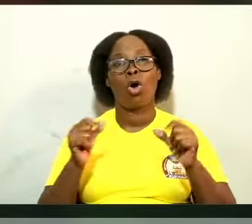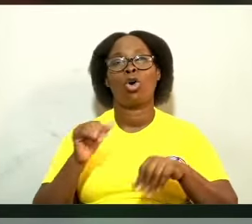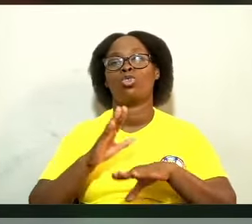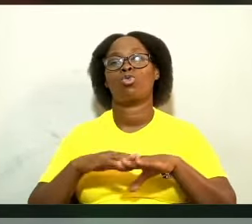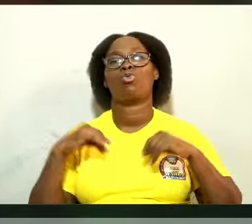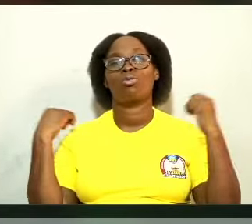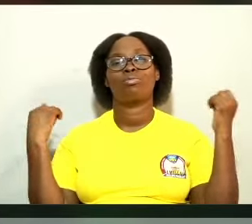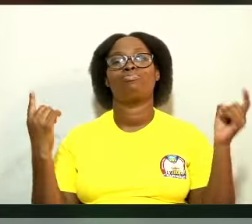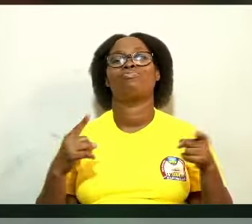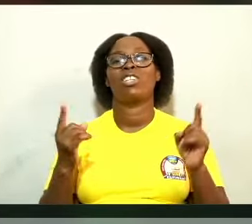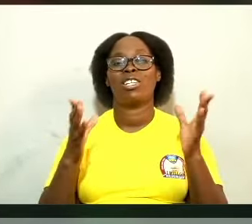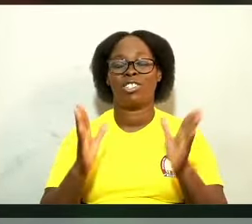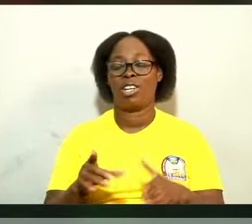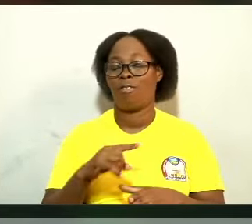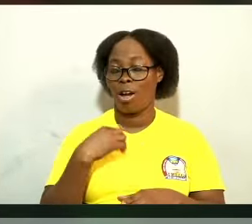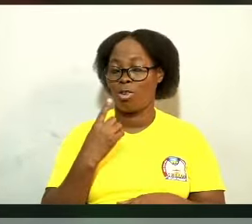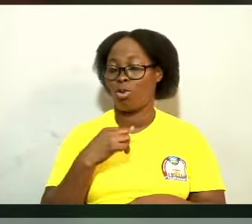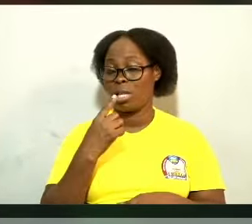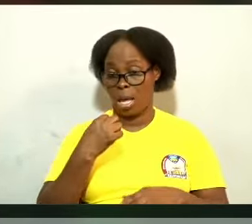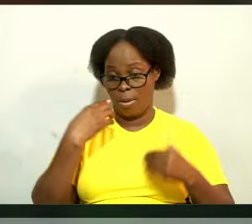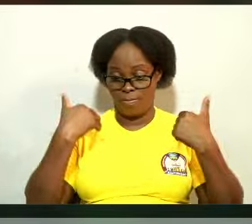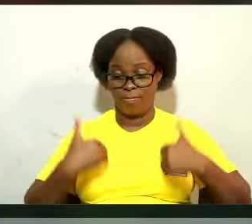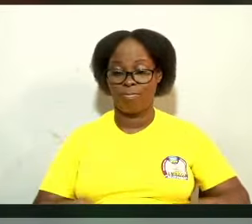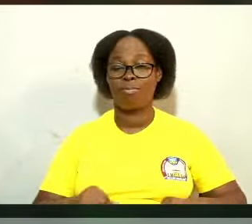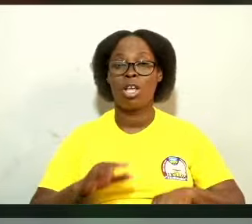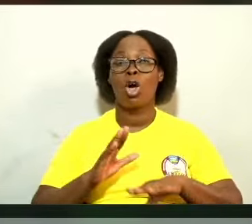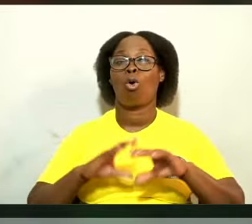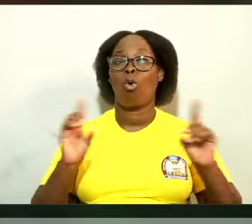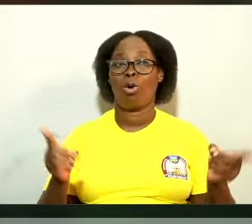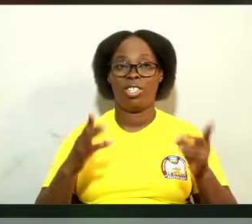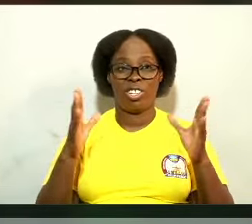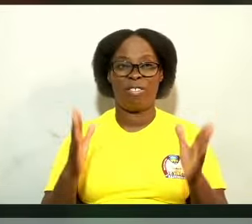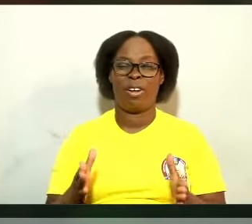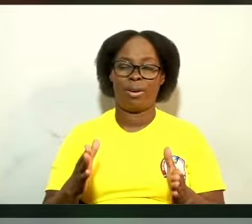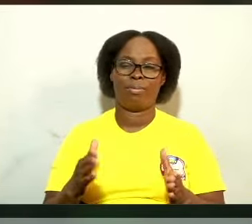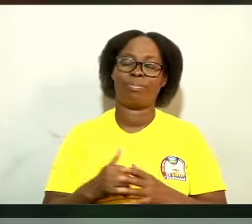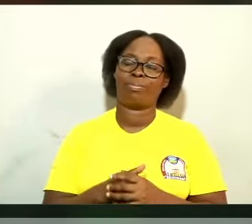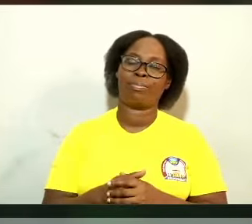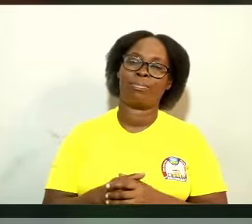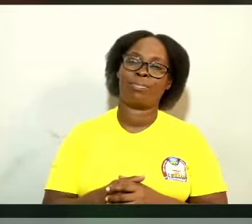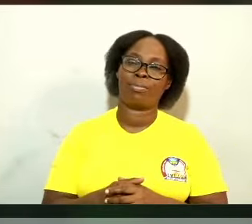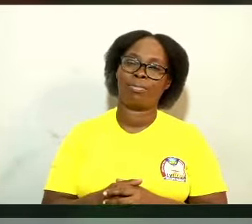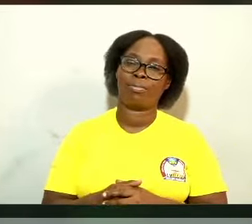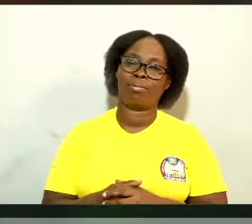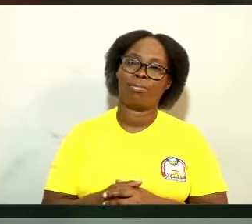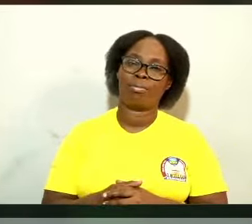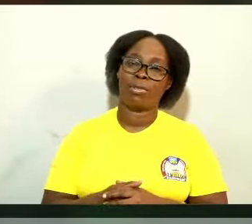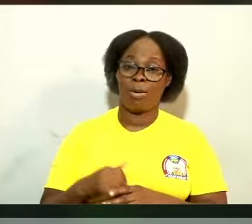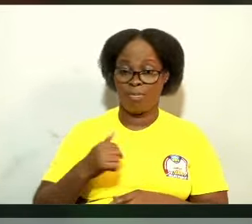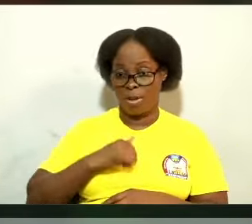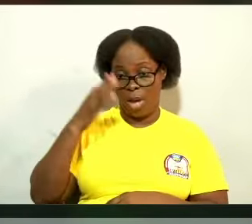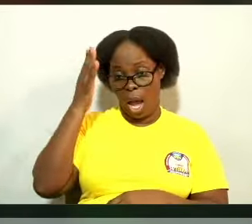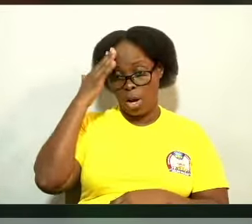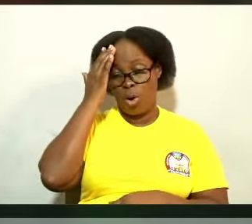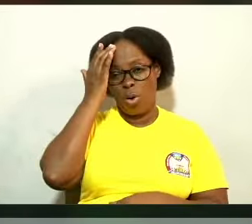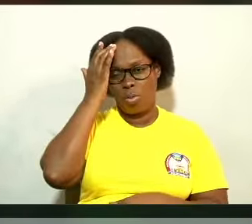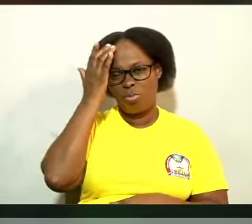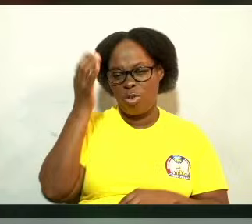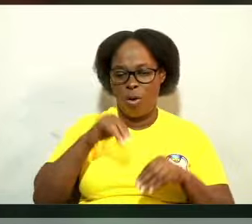sasa. Anasema mimi ndimi mchungaji mwema. Na walio wangu nawajua.